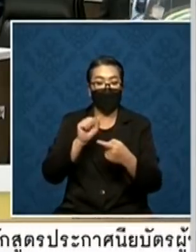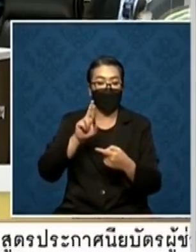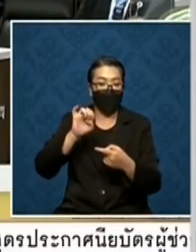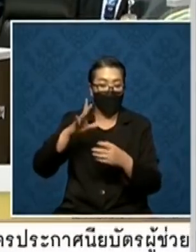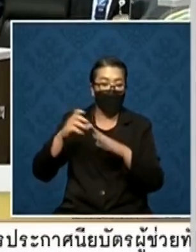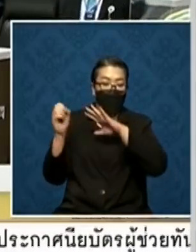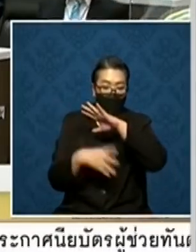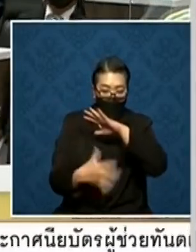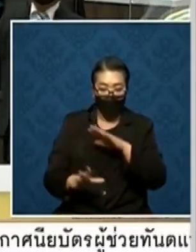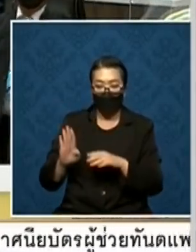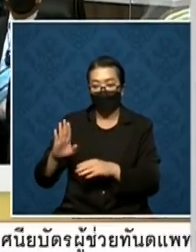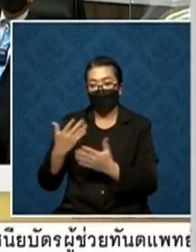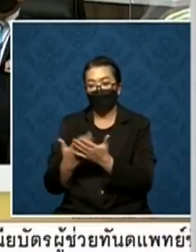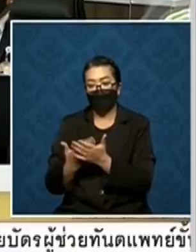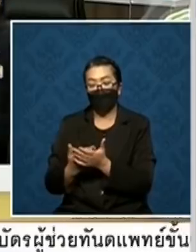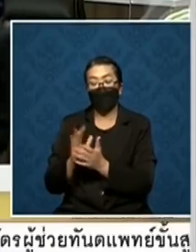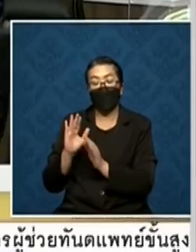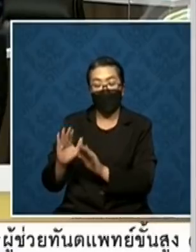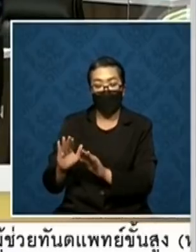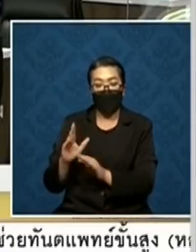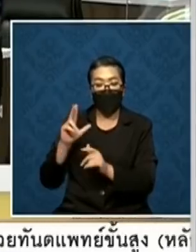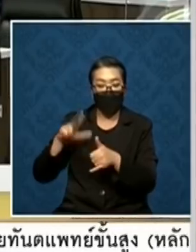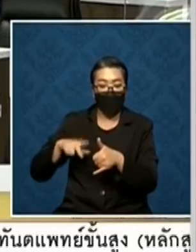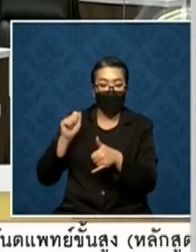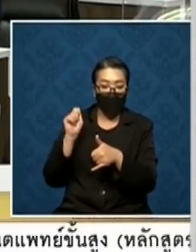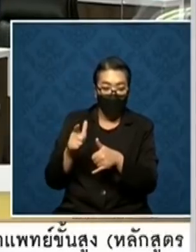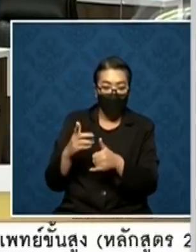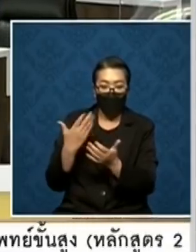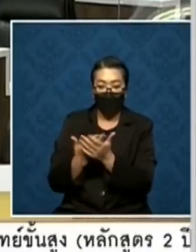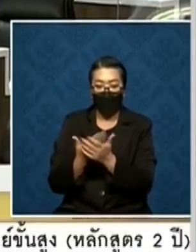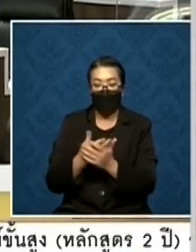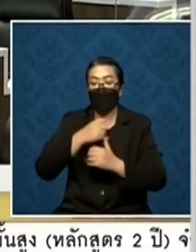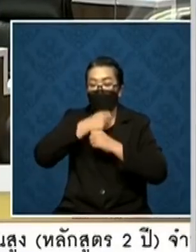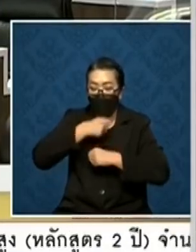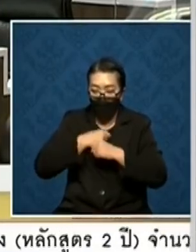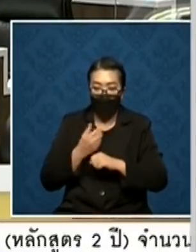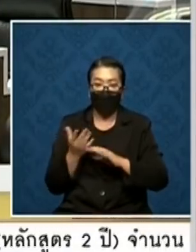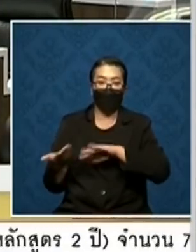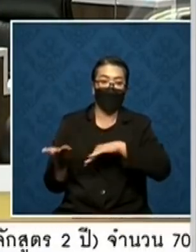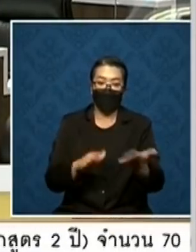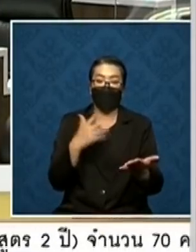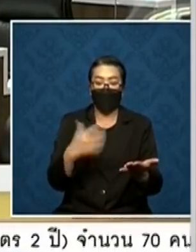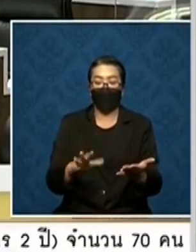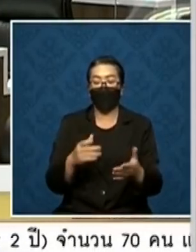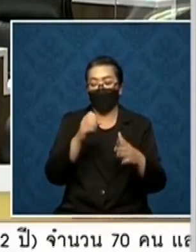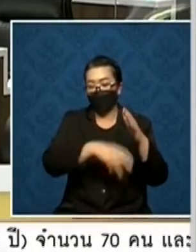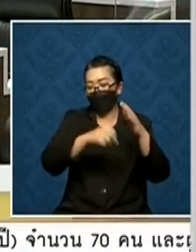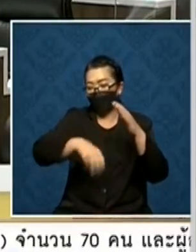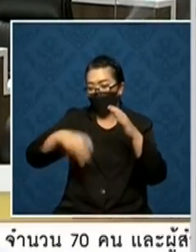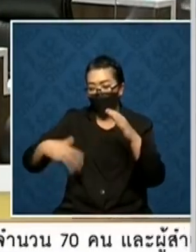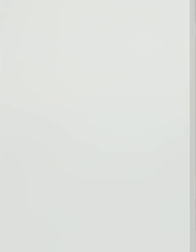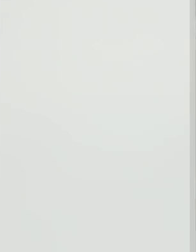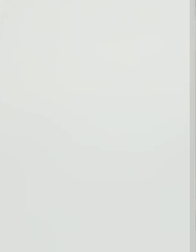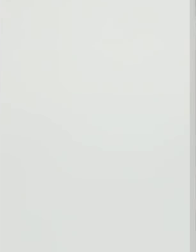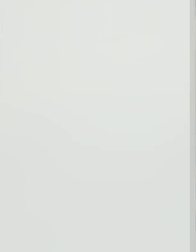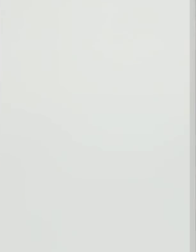นะครับผมยกตัวอย่างให้ชัดเจนนะครับว่าก่อนหน้านี้มันก็มีการตรวจสอบรัฐบา